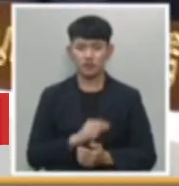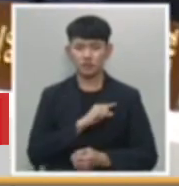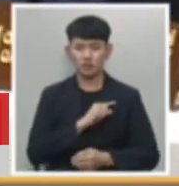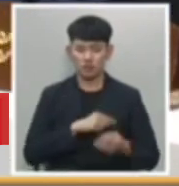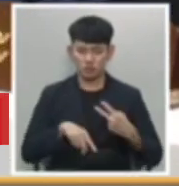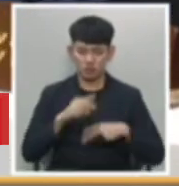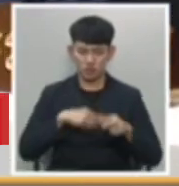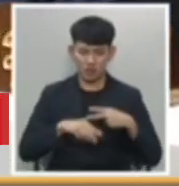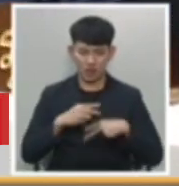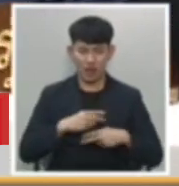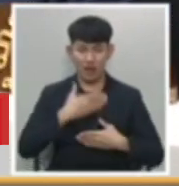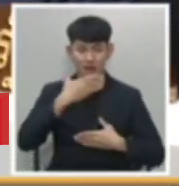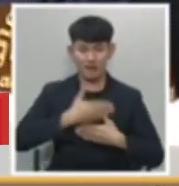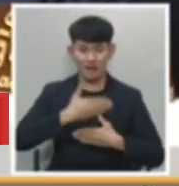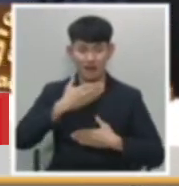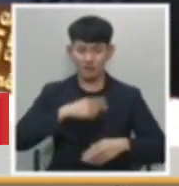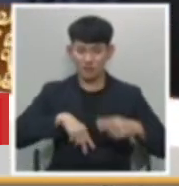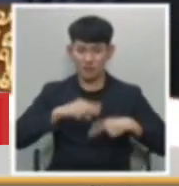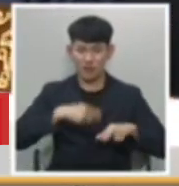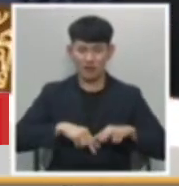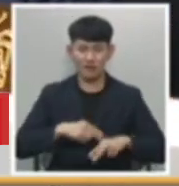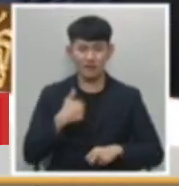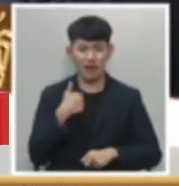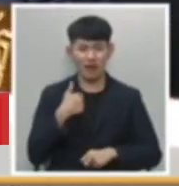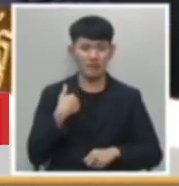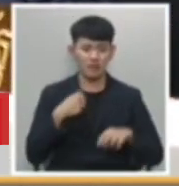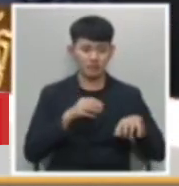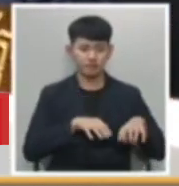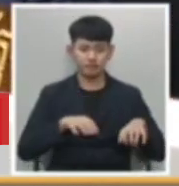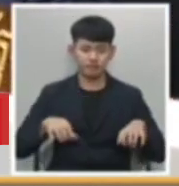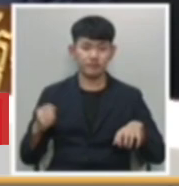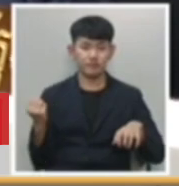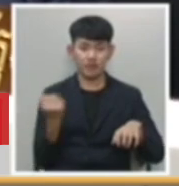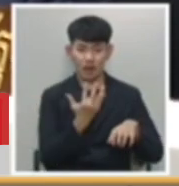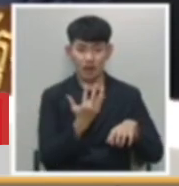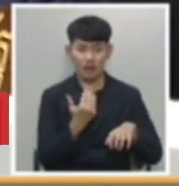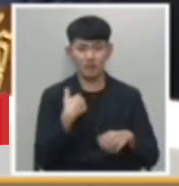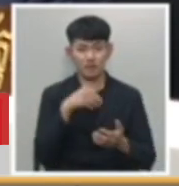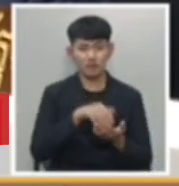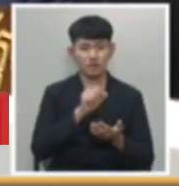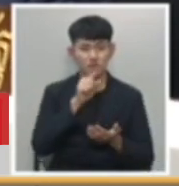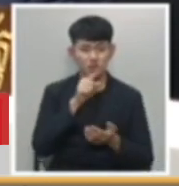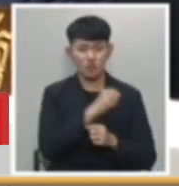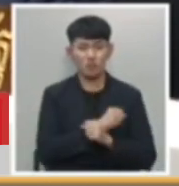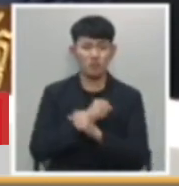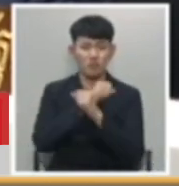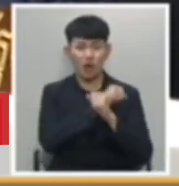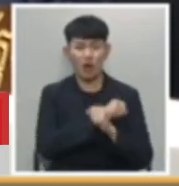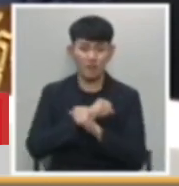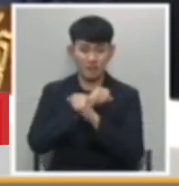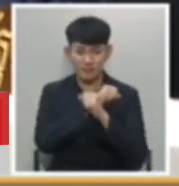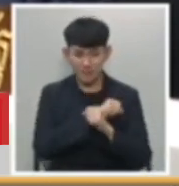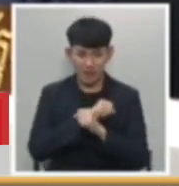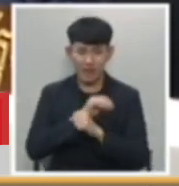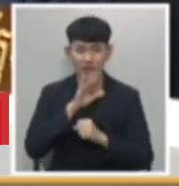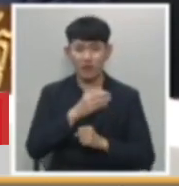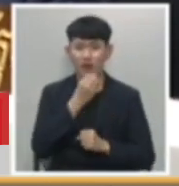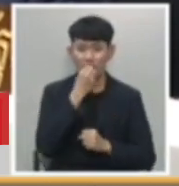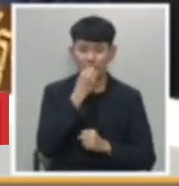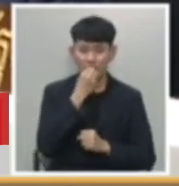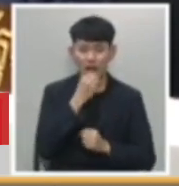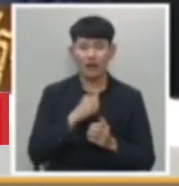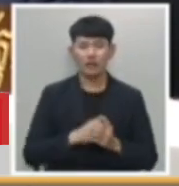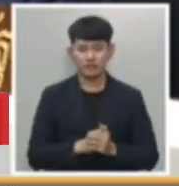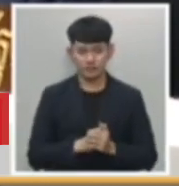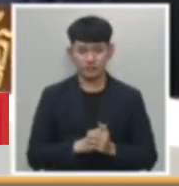แห่งก็คือตรวจที่ศูนย์ความปลอดภัยอาหารวิทยาศาสตร์การแพทย์แล้วก็ศูนย์ที่เชียงรายช